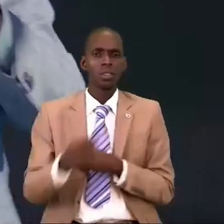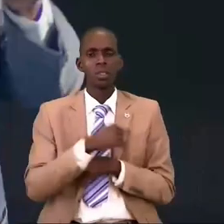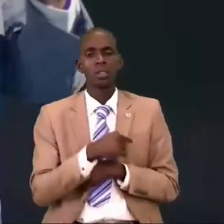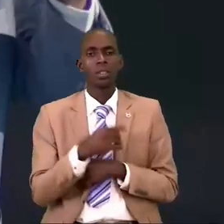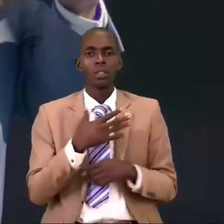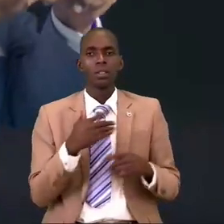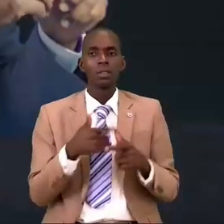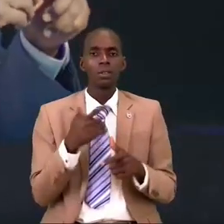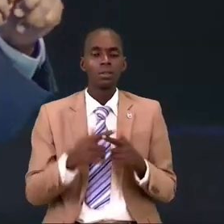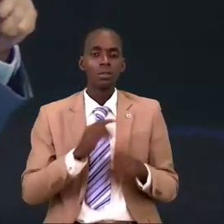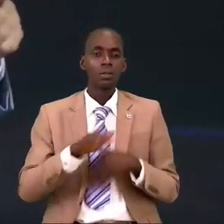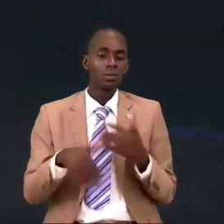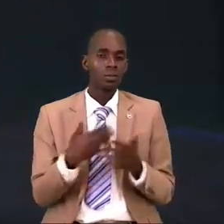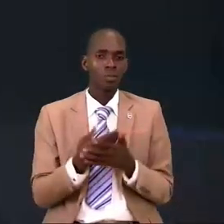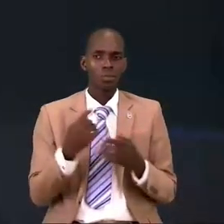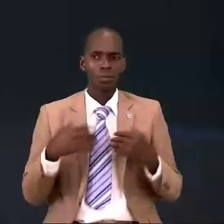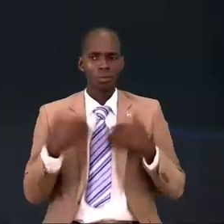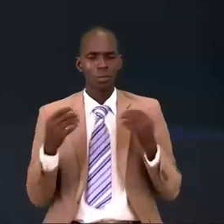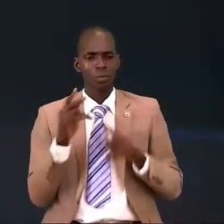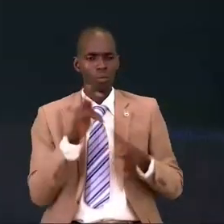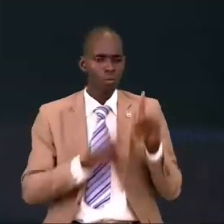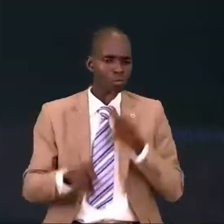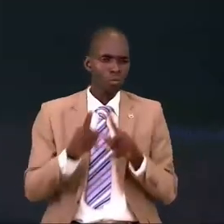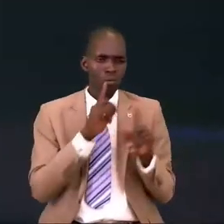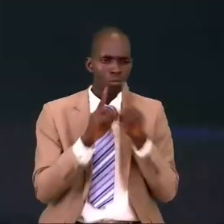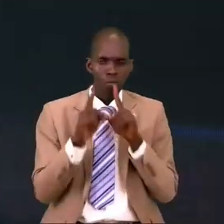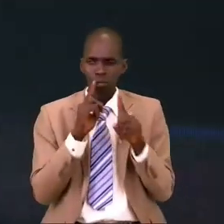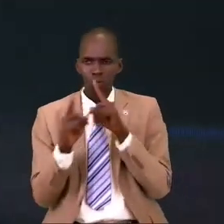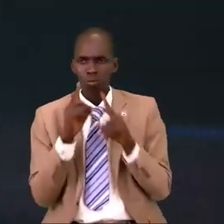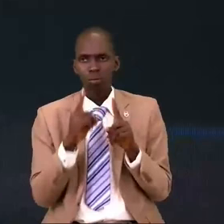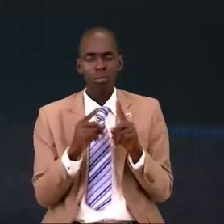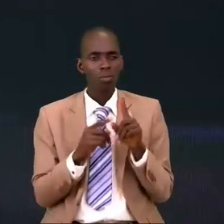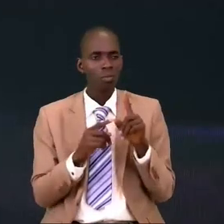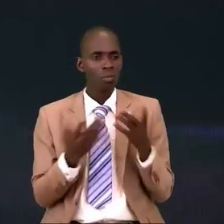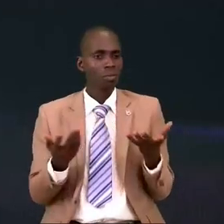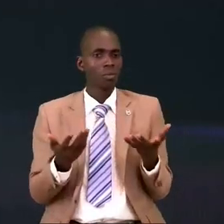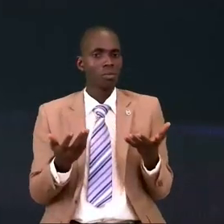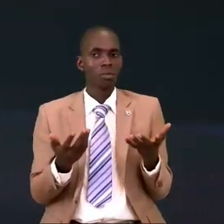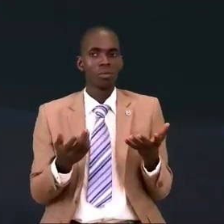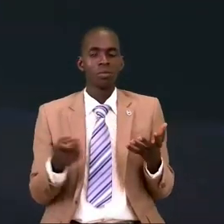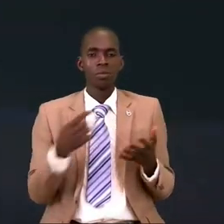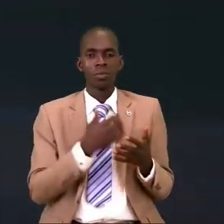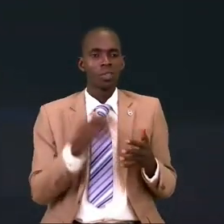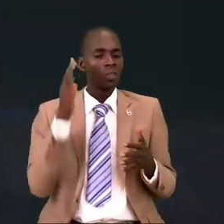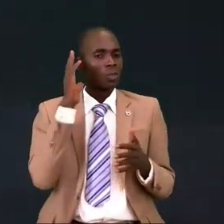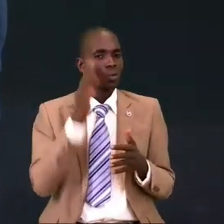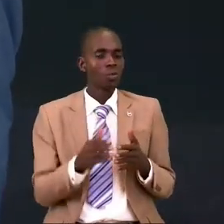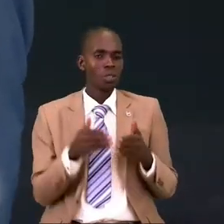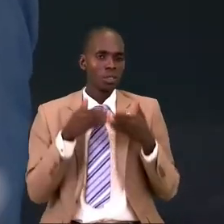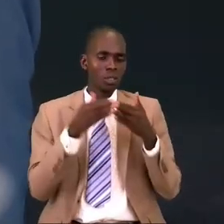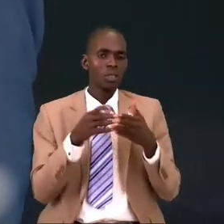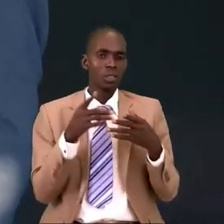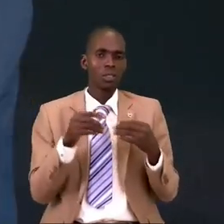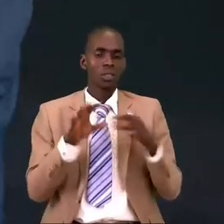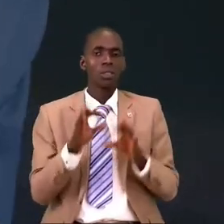comprendre. Ils ont pris le contrôle de la classe. Si tu ne commences pas à ramener la parole de Dieu dans ton cœur, ce qu'il